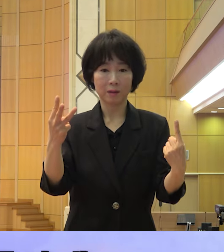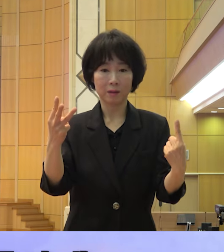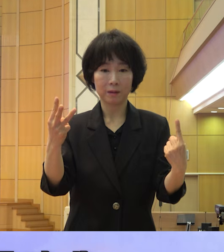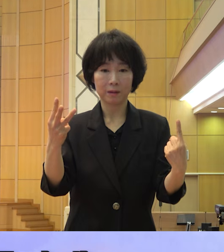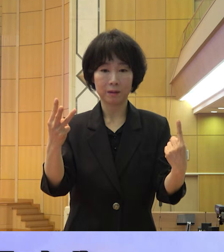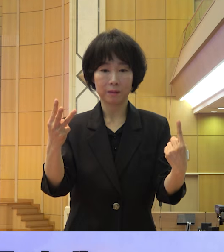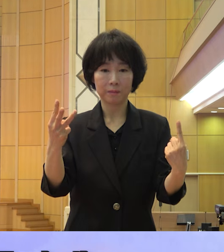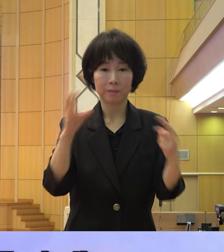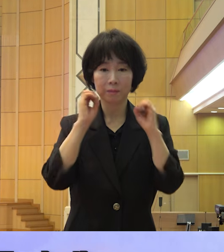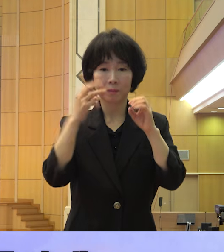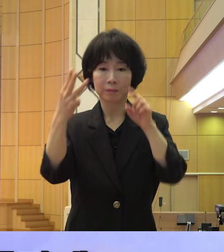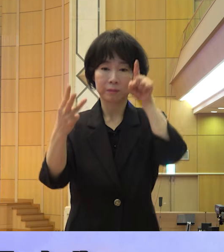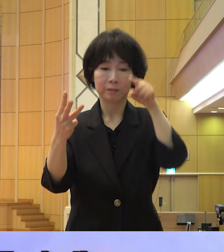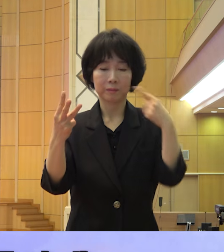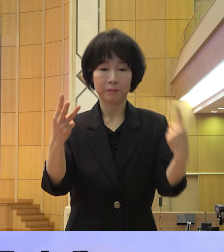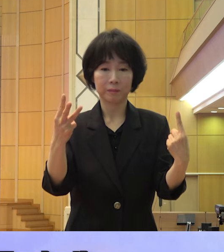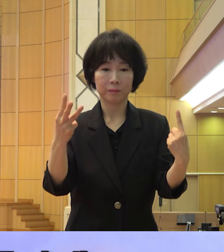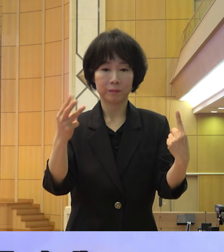한글판입니다.